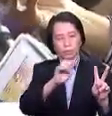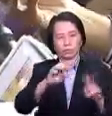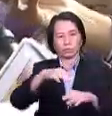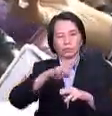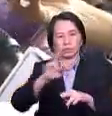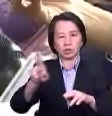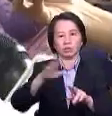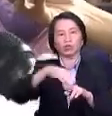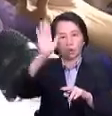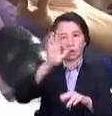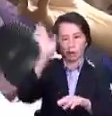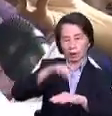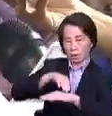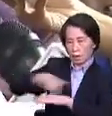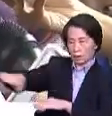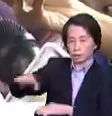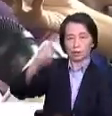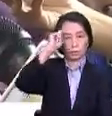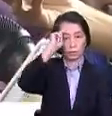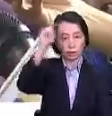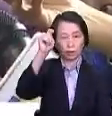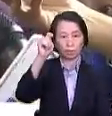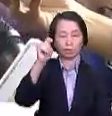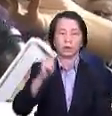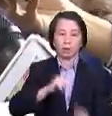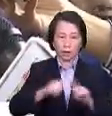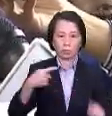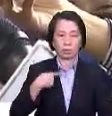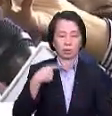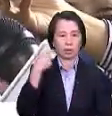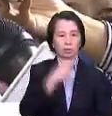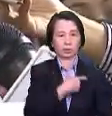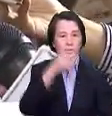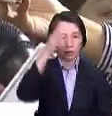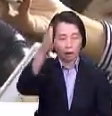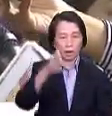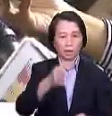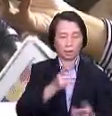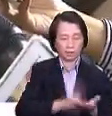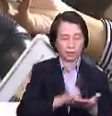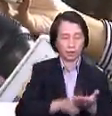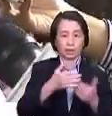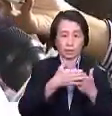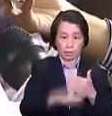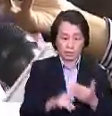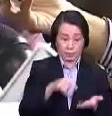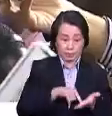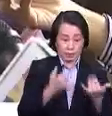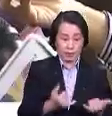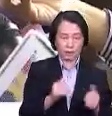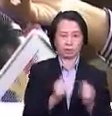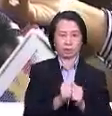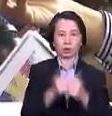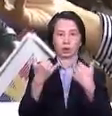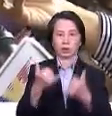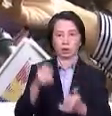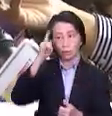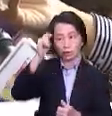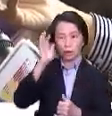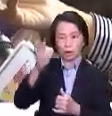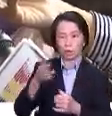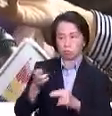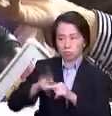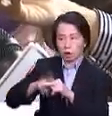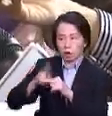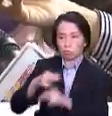dos akan kita hantar ke Terengganu. Tapi kita akan bincang dan tamatkan selepas ini, dan kadar suntikan Terengganu pun akan meningkat selepas